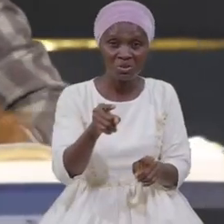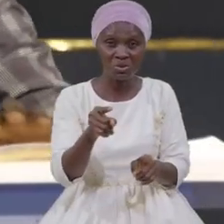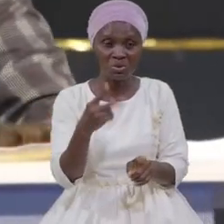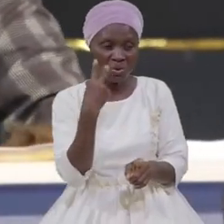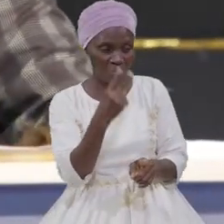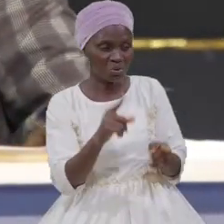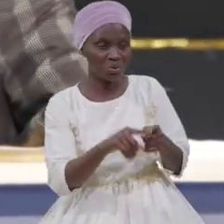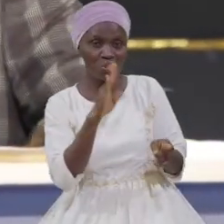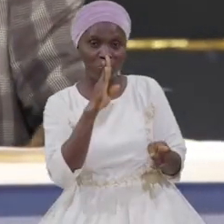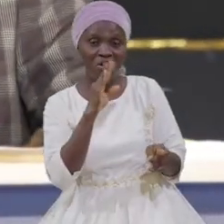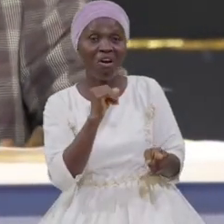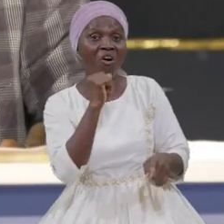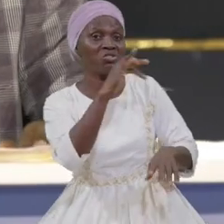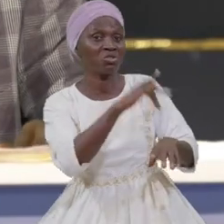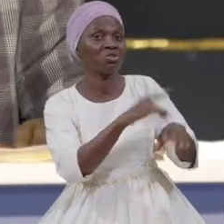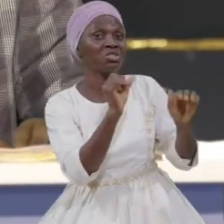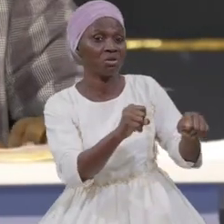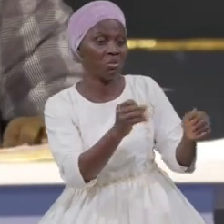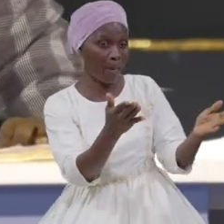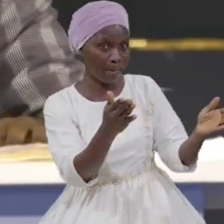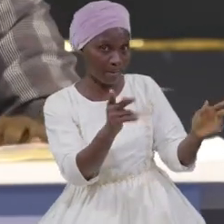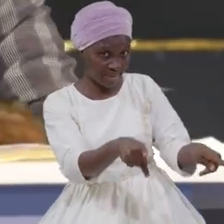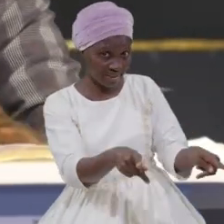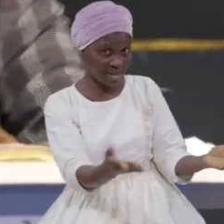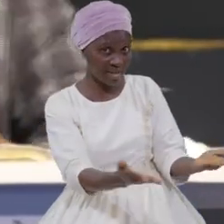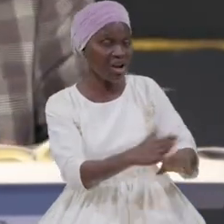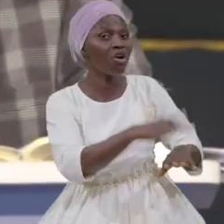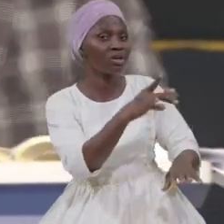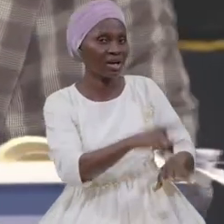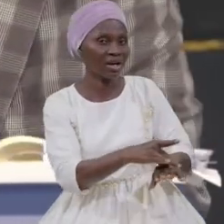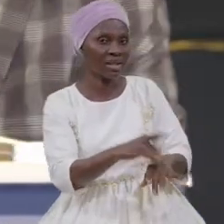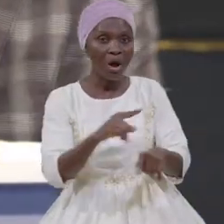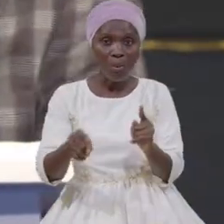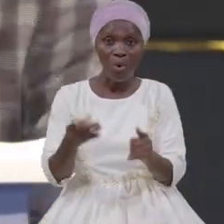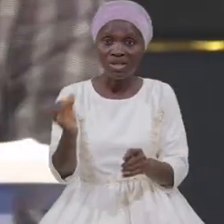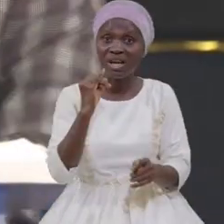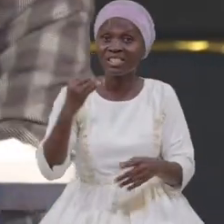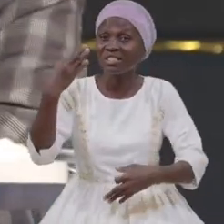ici-bas, il y a la punition pour l'éternité.